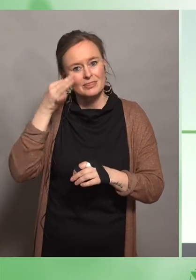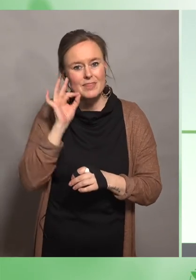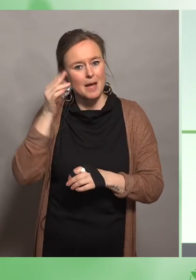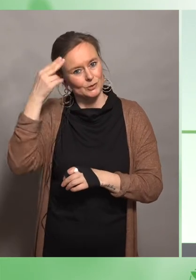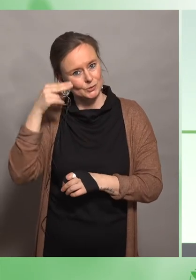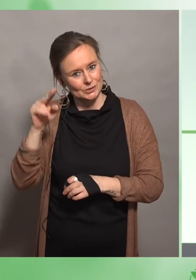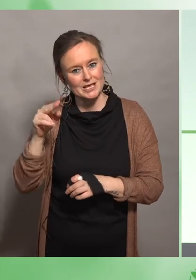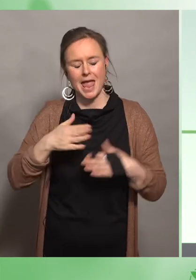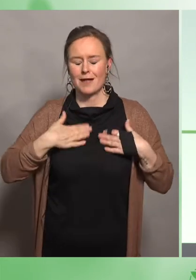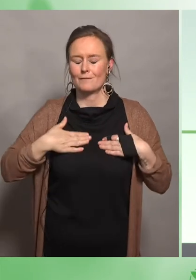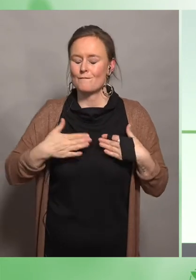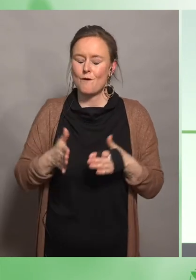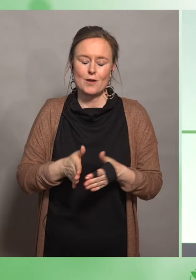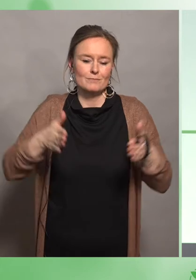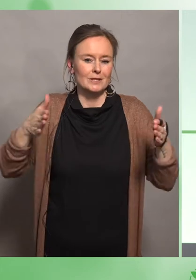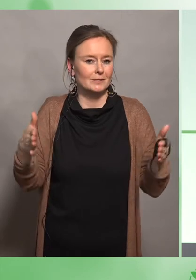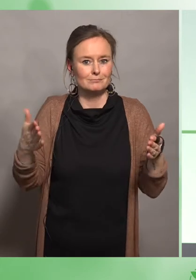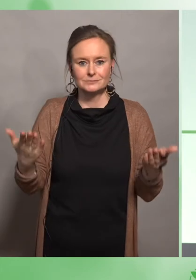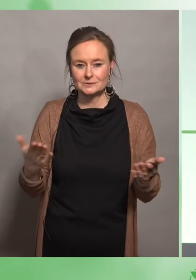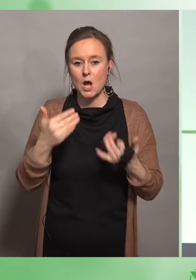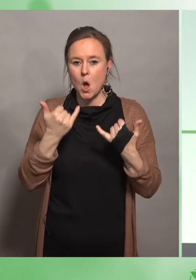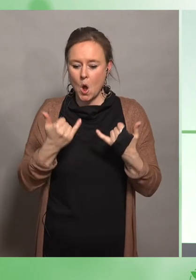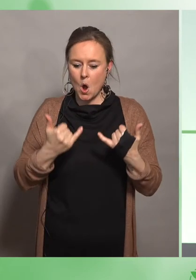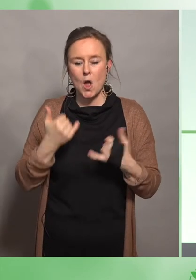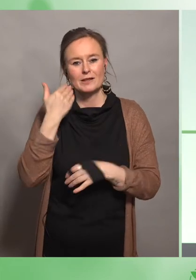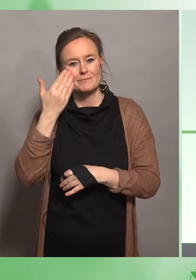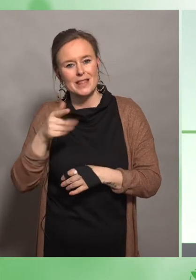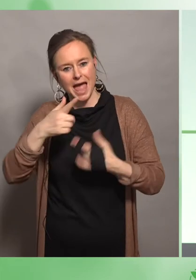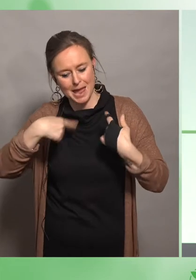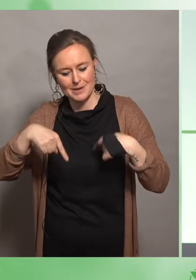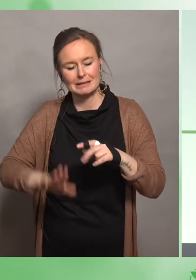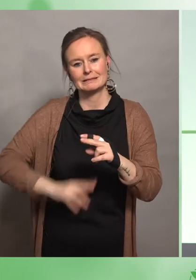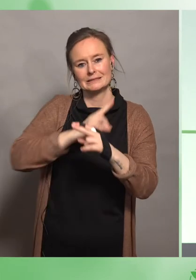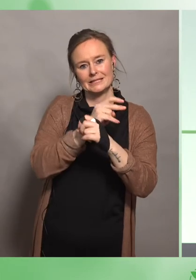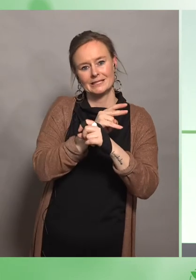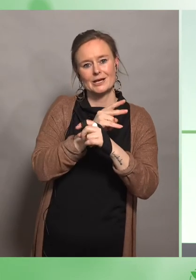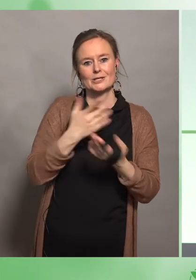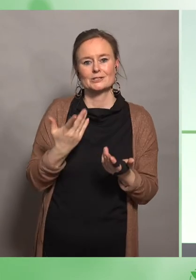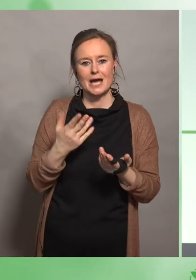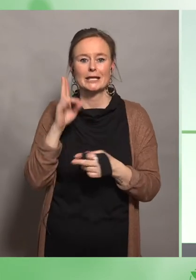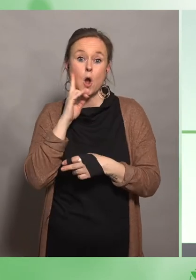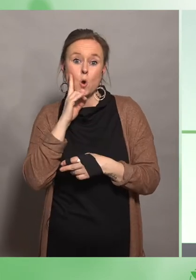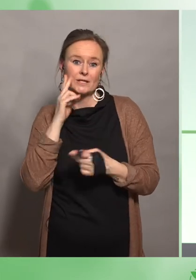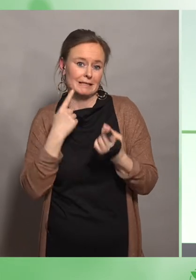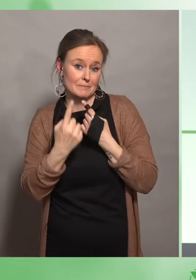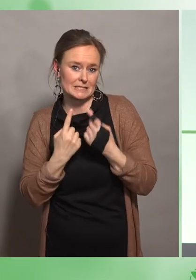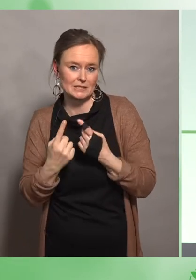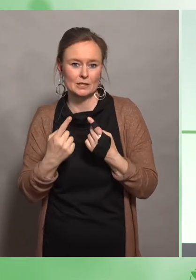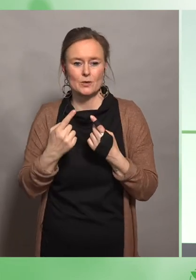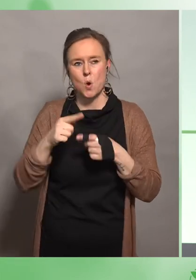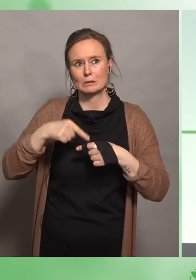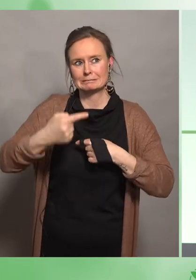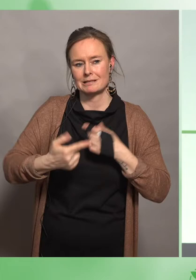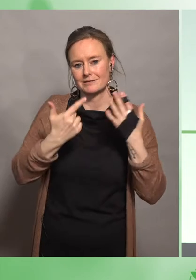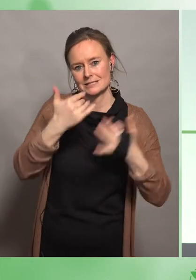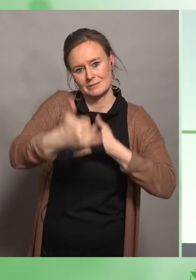mich riesig, heute wiederum im Heimatland Niederösterreich einen Unternehmensdialog nach 7 Jahren abhalten